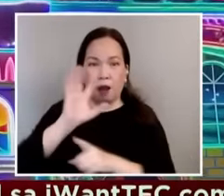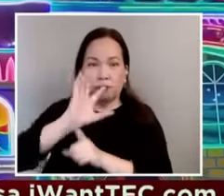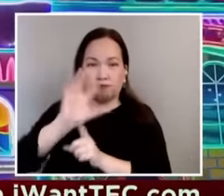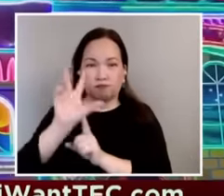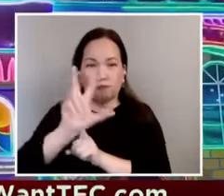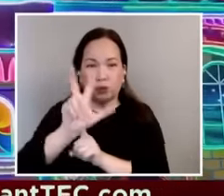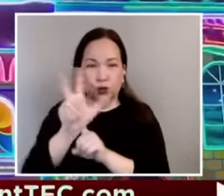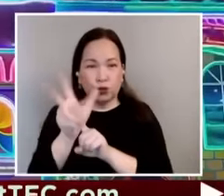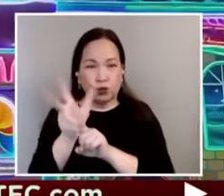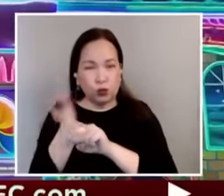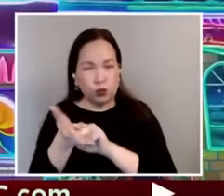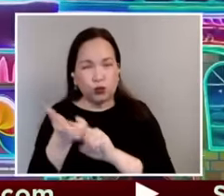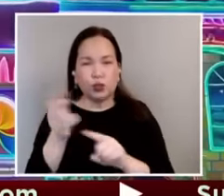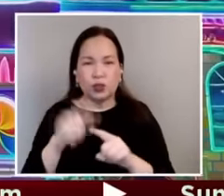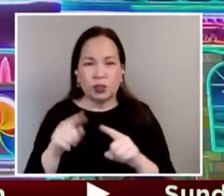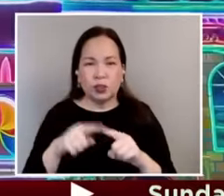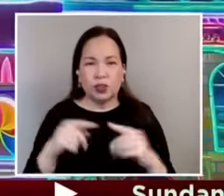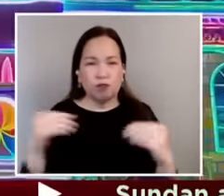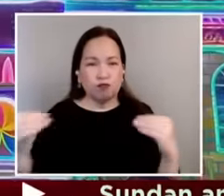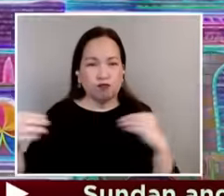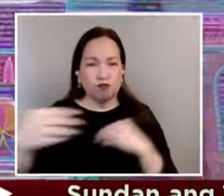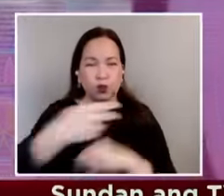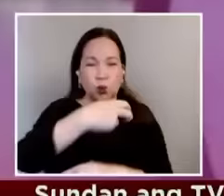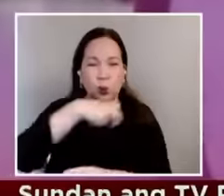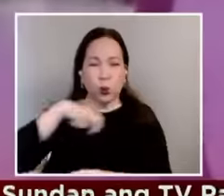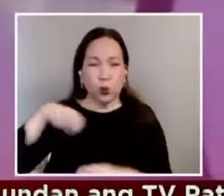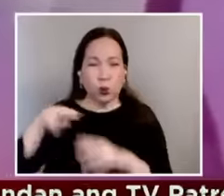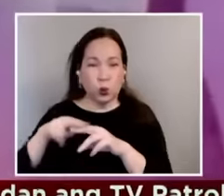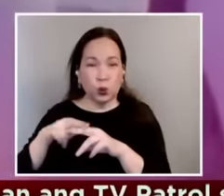nutcrackers, moving trains at marami pang iba.